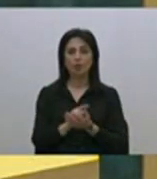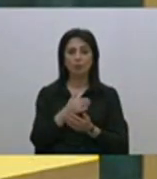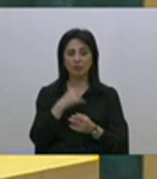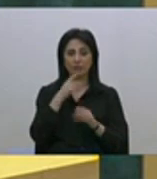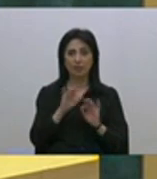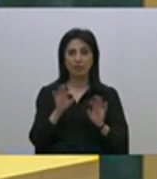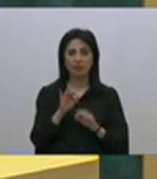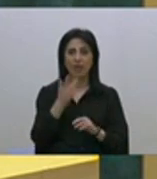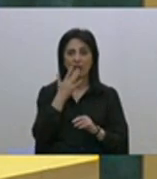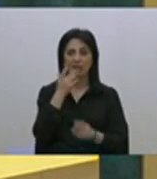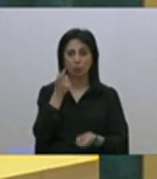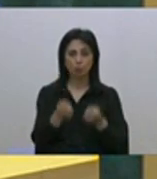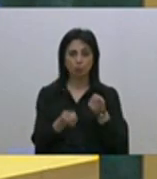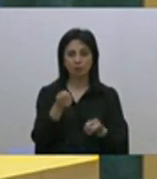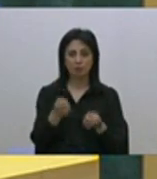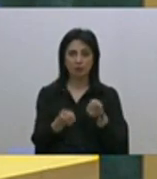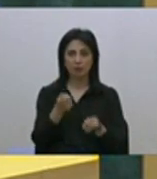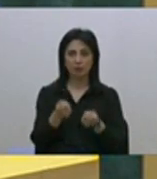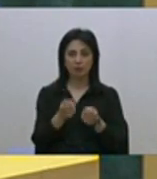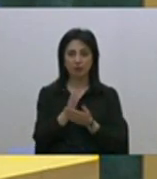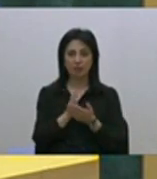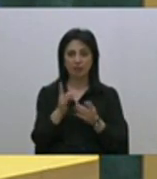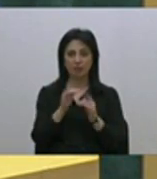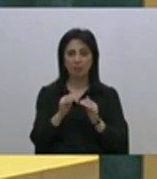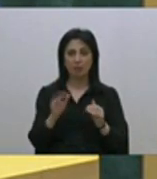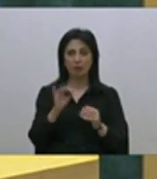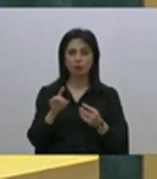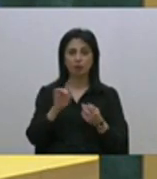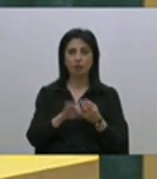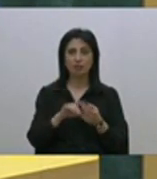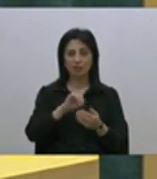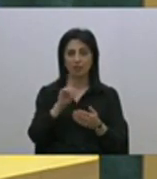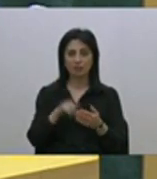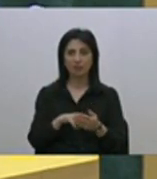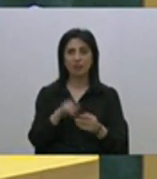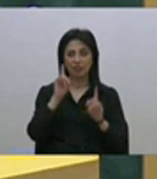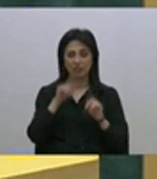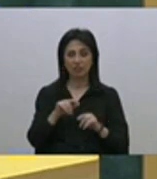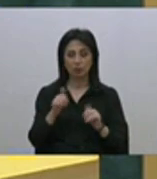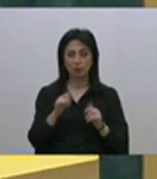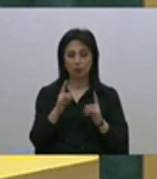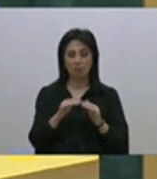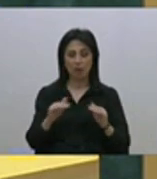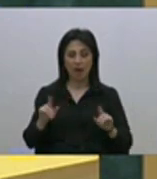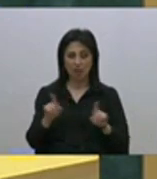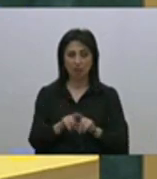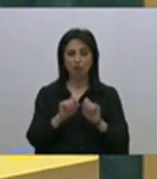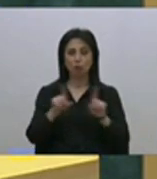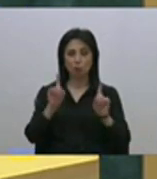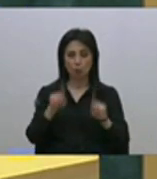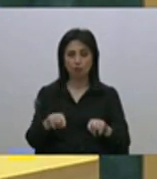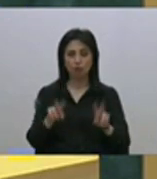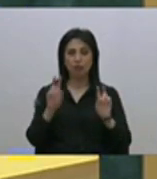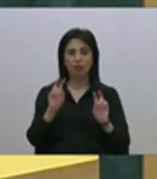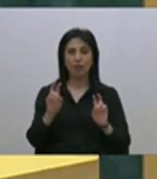ვახსენო ეთნიკური უმცირესობების ნაწილში ბაღებთან დაკავშირებული საკითხი და იცით, როგორც ბაღებში, ასევე სკოლებში